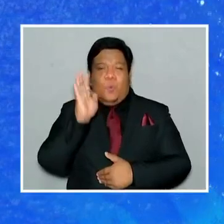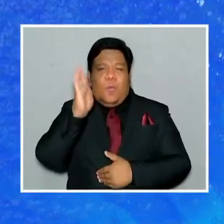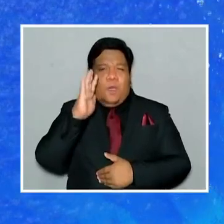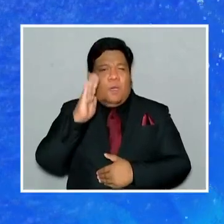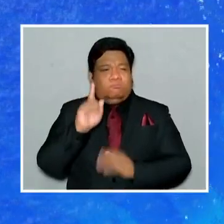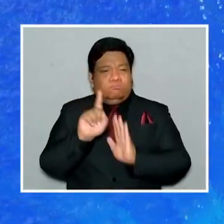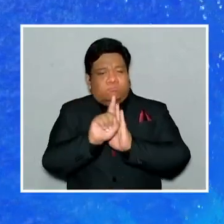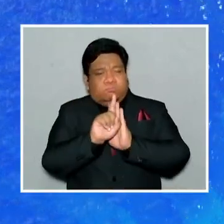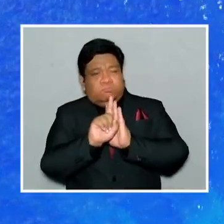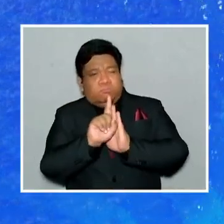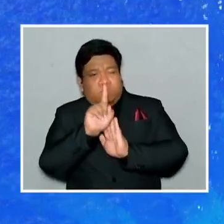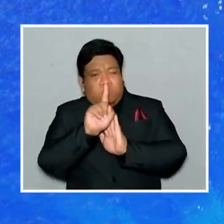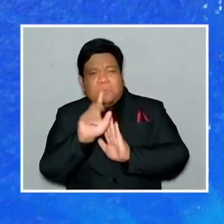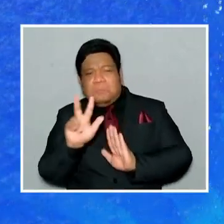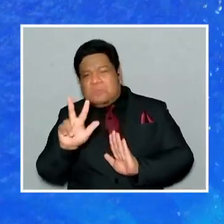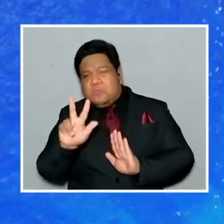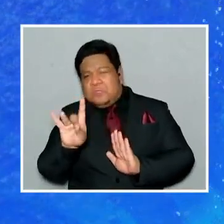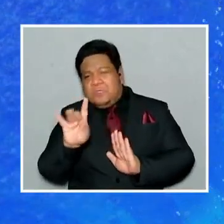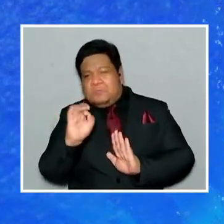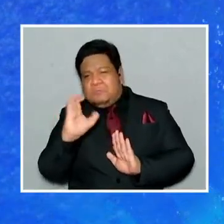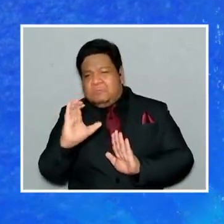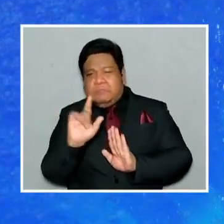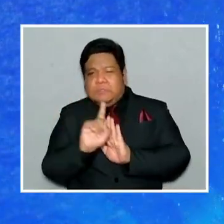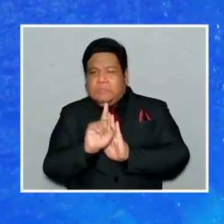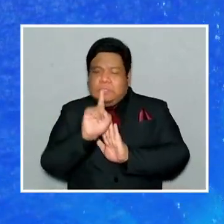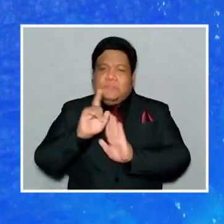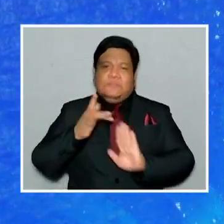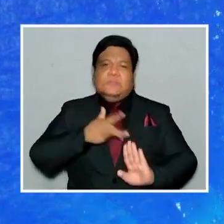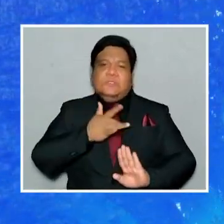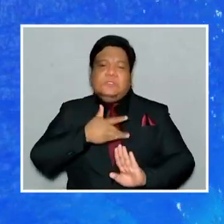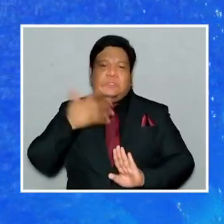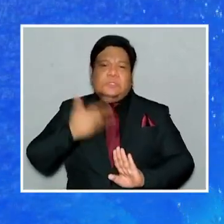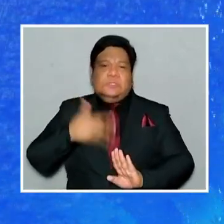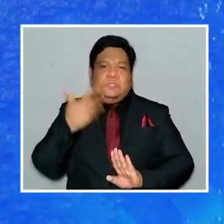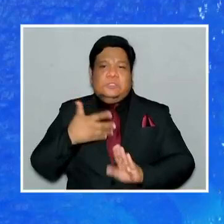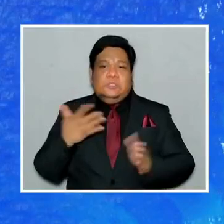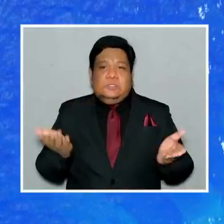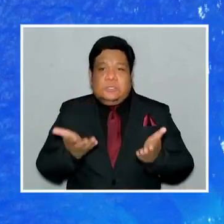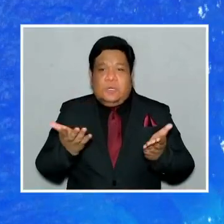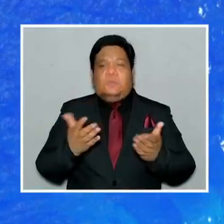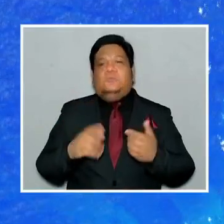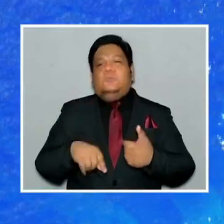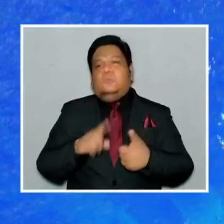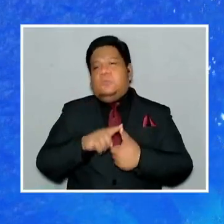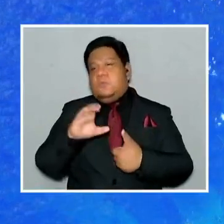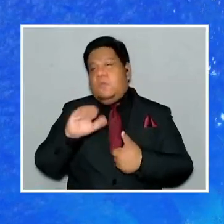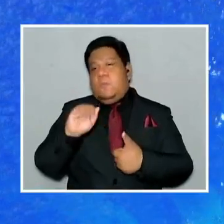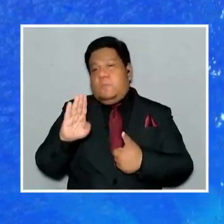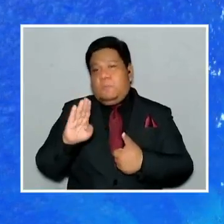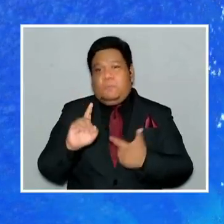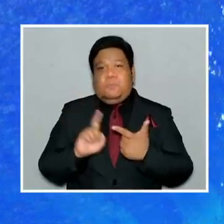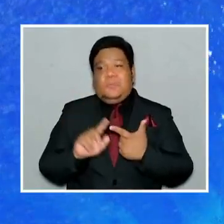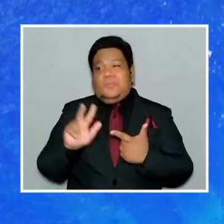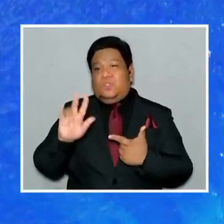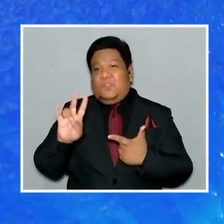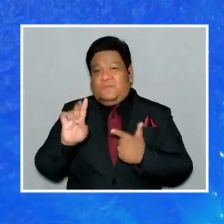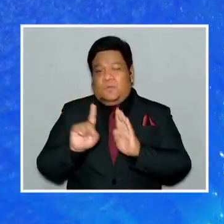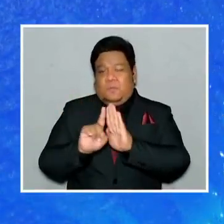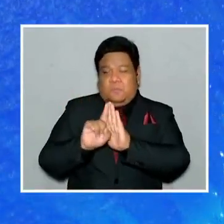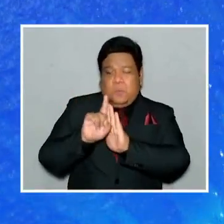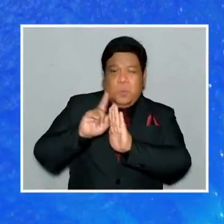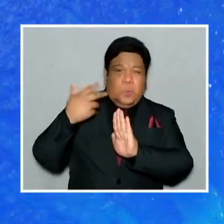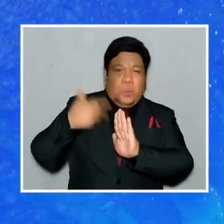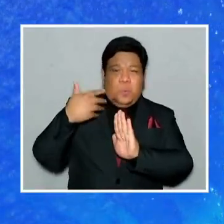degrees Celsius ang heat index o damang init ng katawan dito sa may Kabanatuan, 37 degrees Celsius naman sa may Batangas